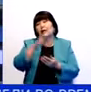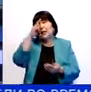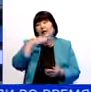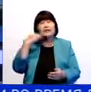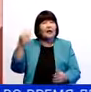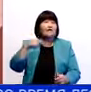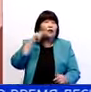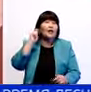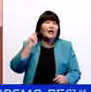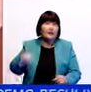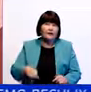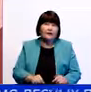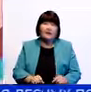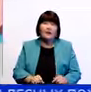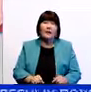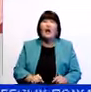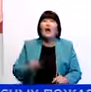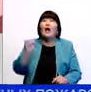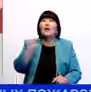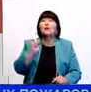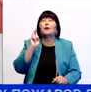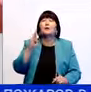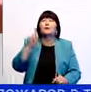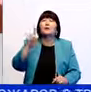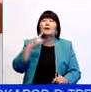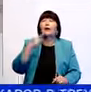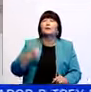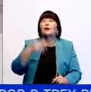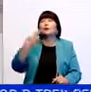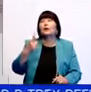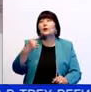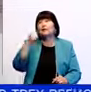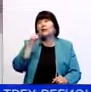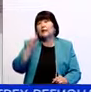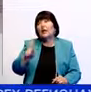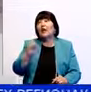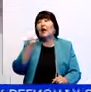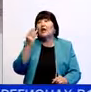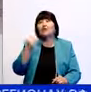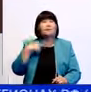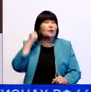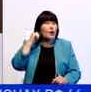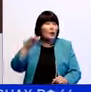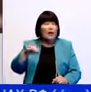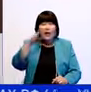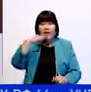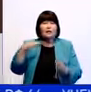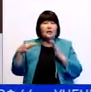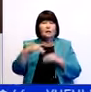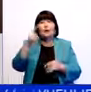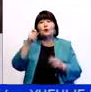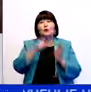украине адабе кузенбаев был призван на фронт сорок первом тогда еще был всего годик отец воевал составе